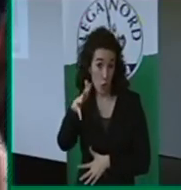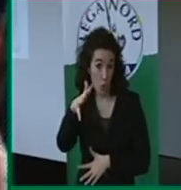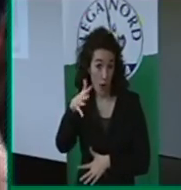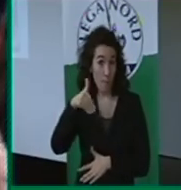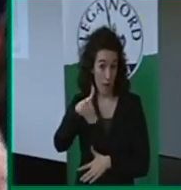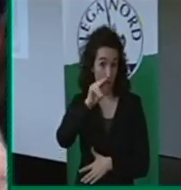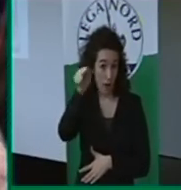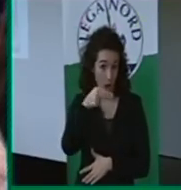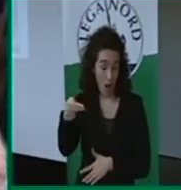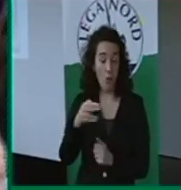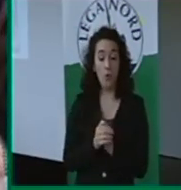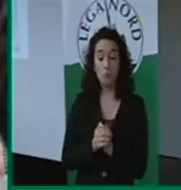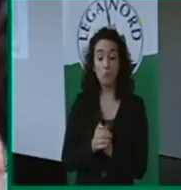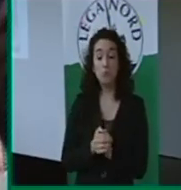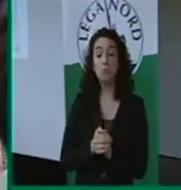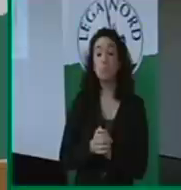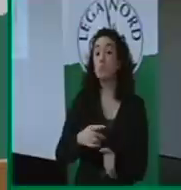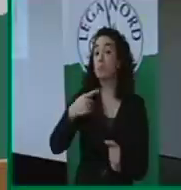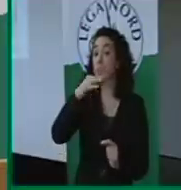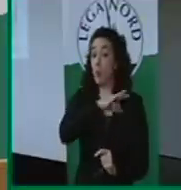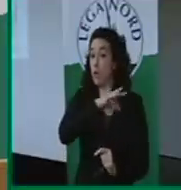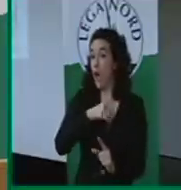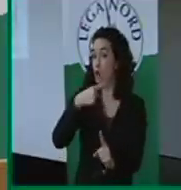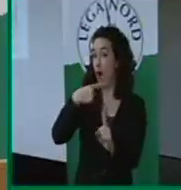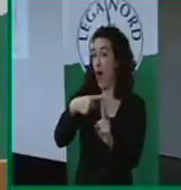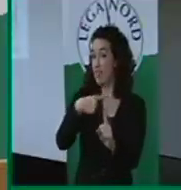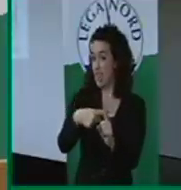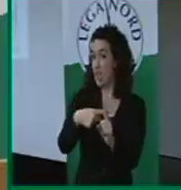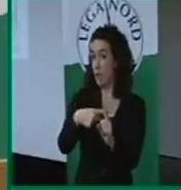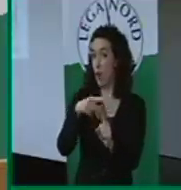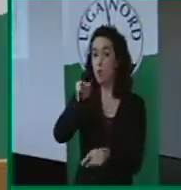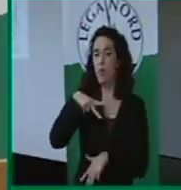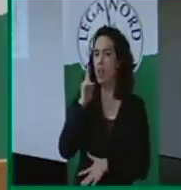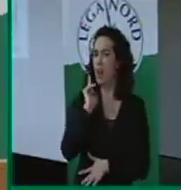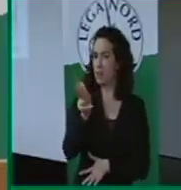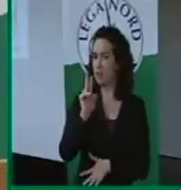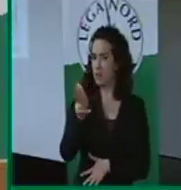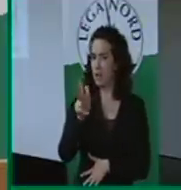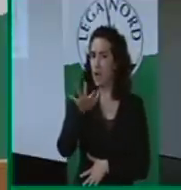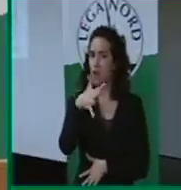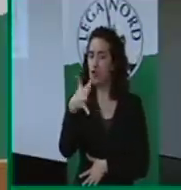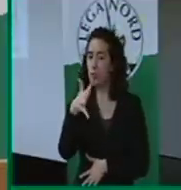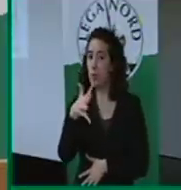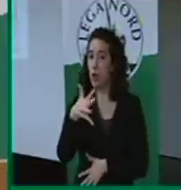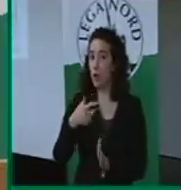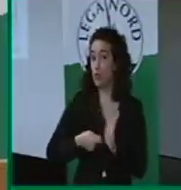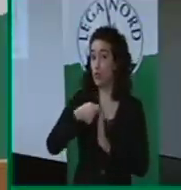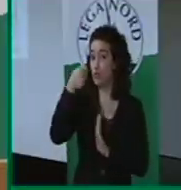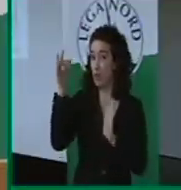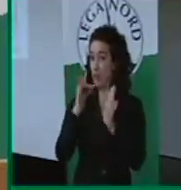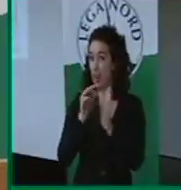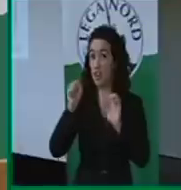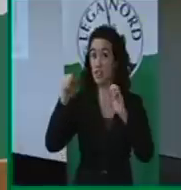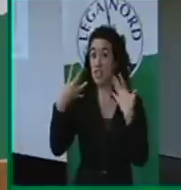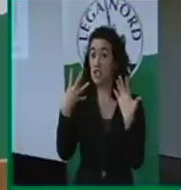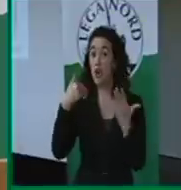saldo attivo della bilancia commerciale che nel 2013 ha raggiunto la cifra record di 19